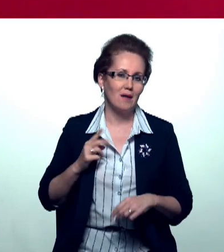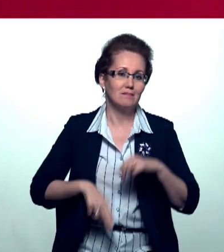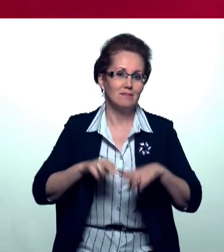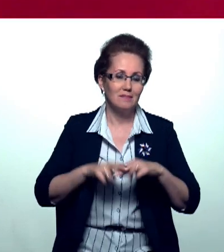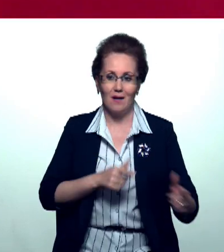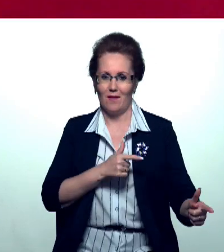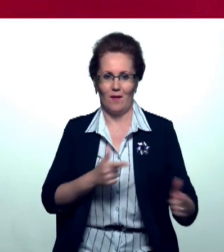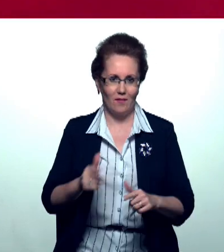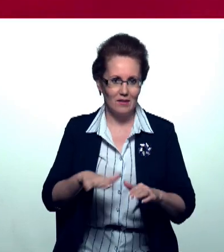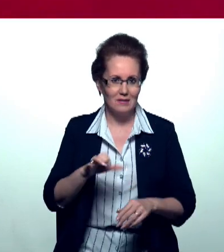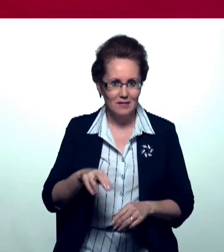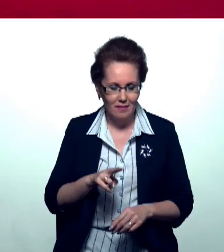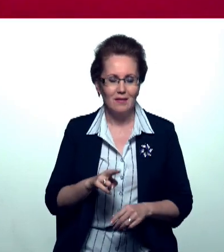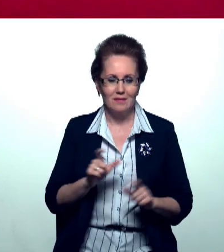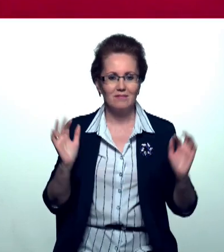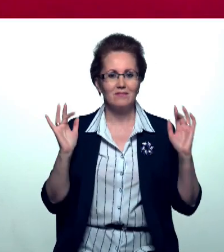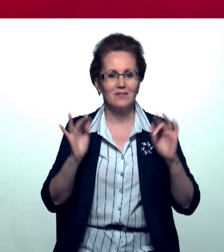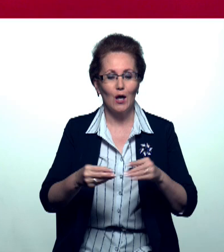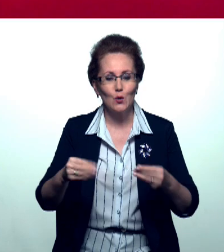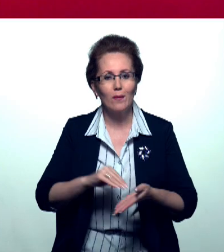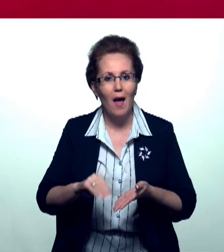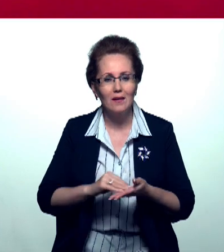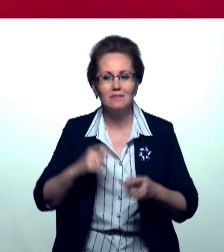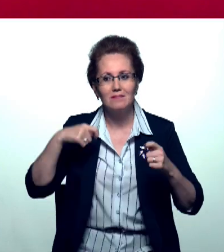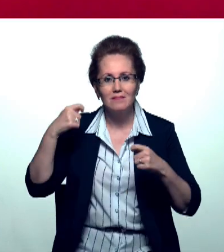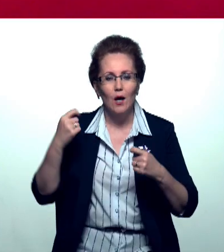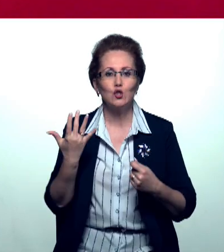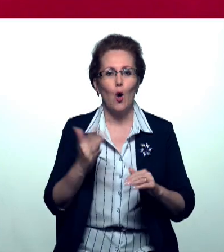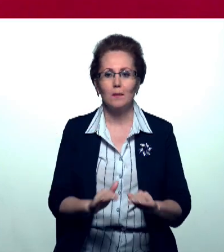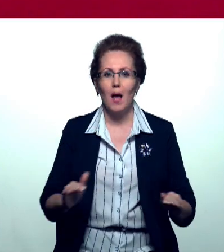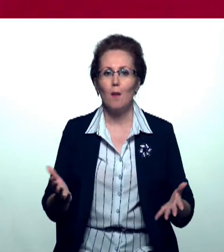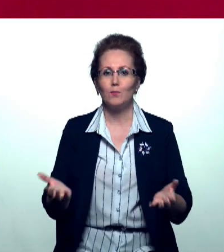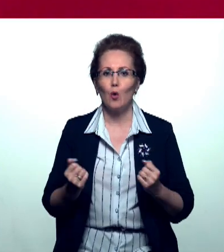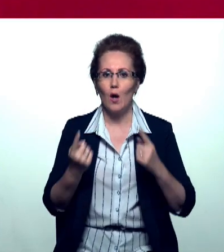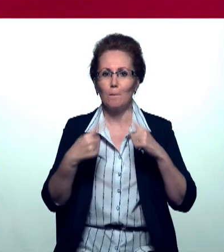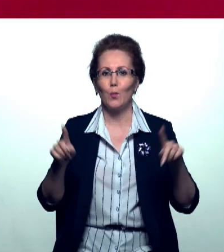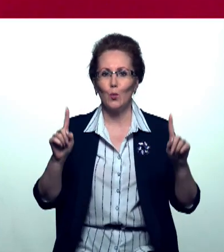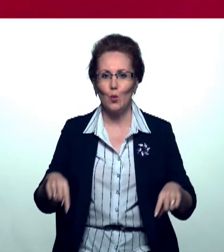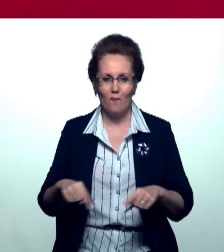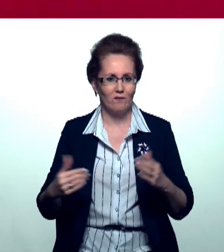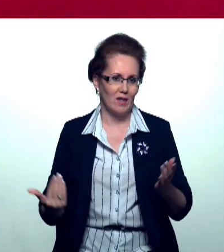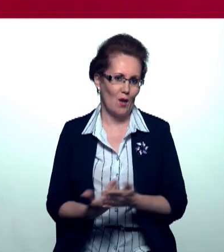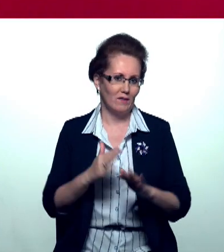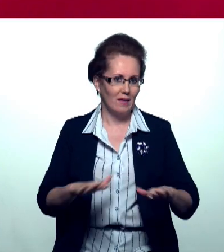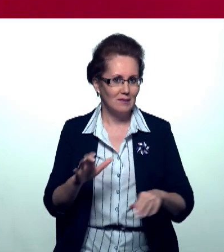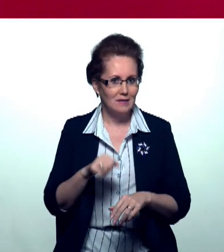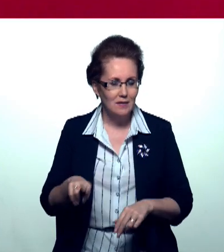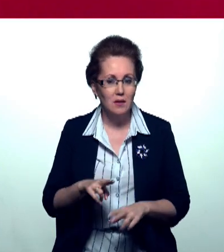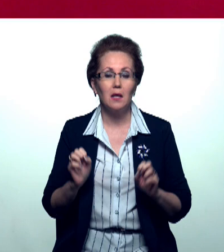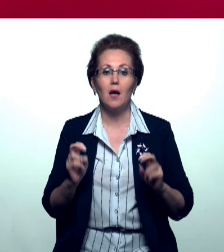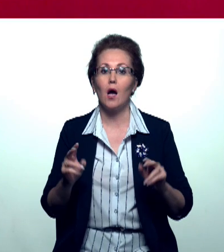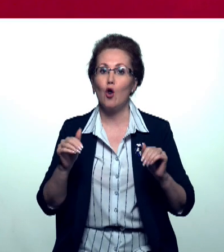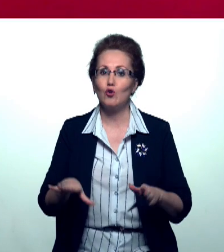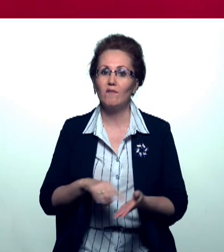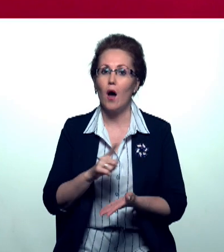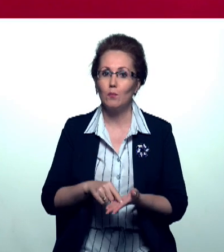много. И наши журналисты побывали на открытии, узнали, сколько малышей получили путевки в новый детский сад и как решается вопрос с местами для тех,